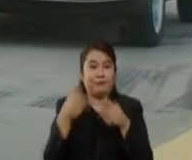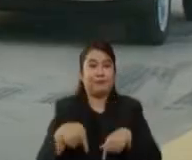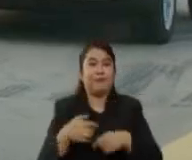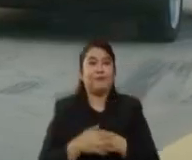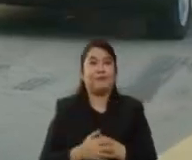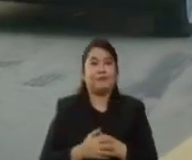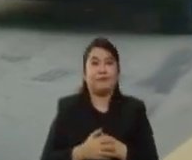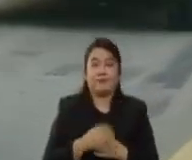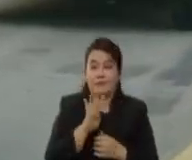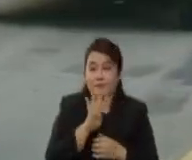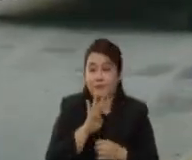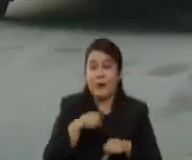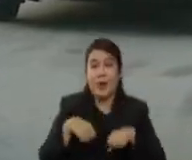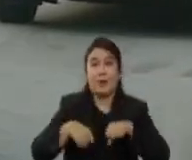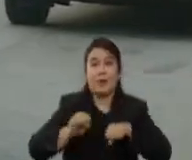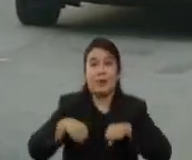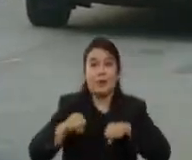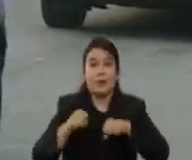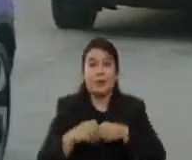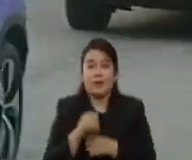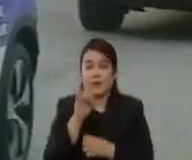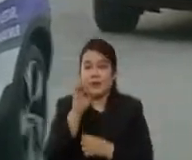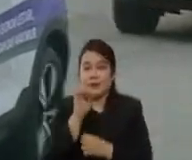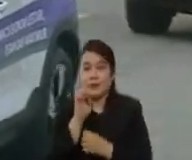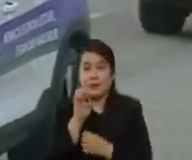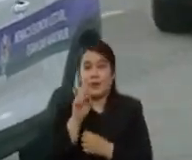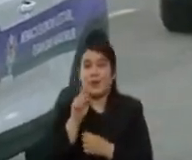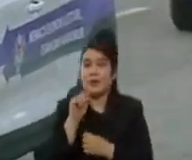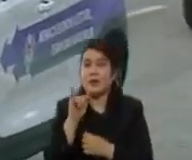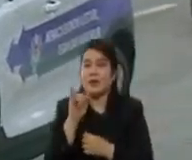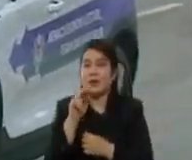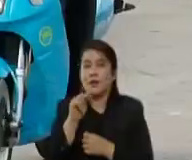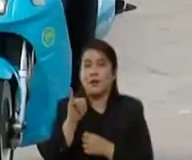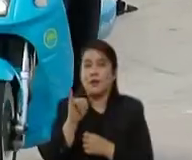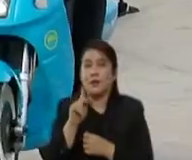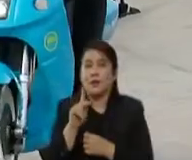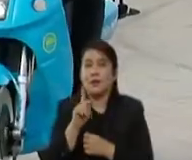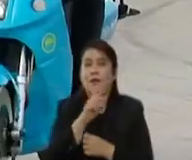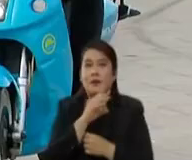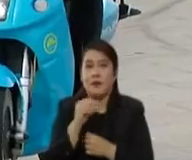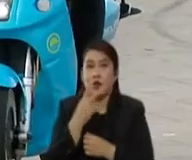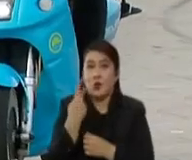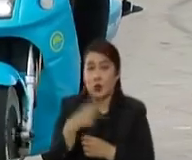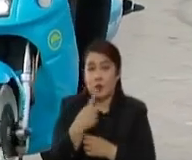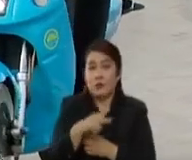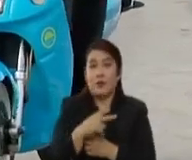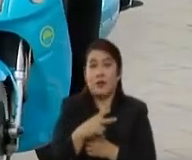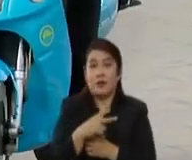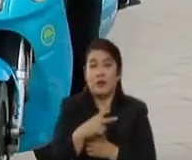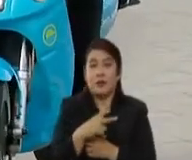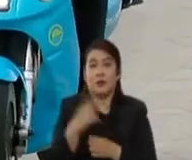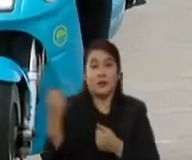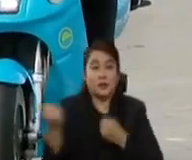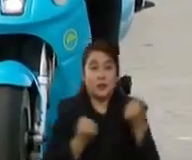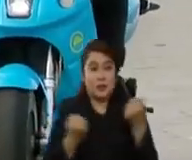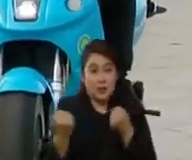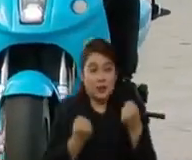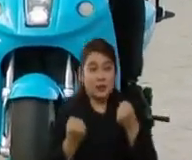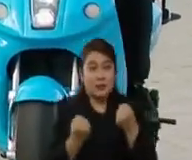ialah 4 motosikal jenama Aclimo buatan Malaysia dan 12 kenderaan terdiri